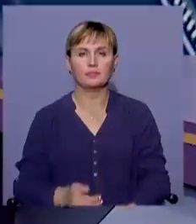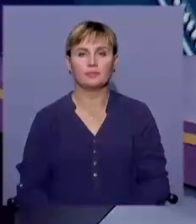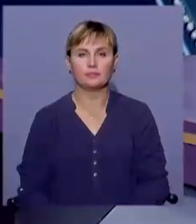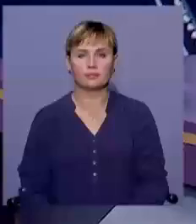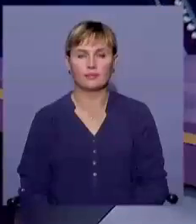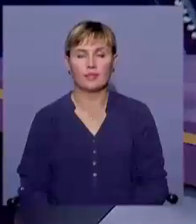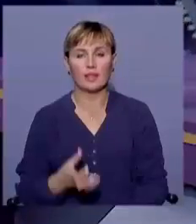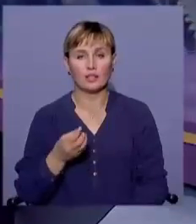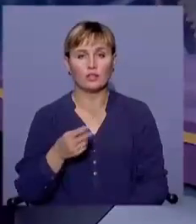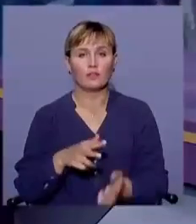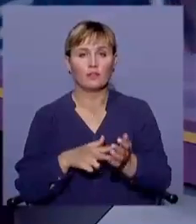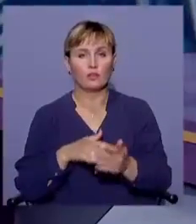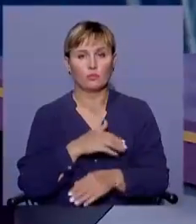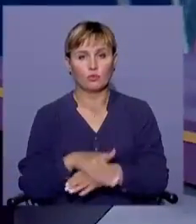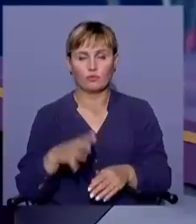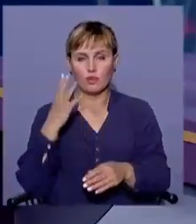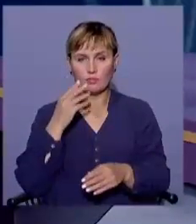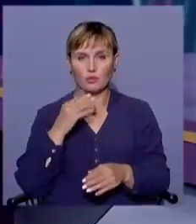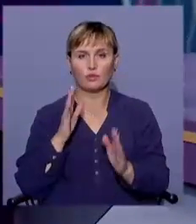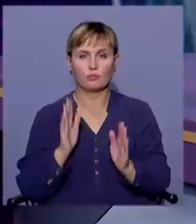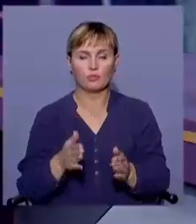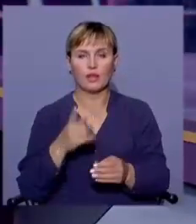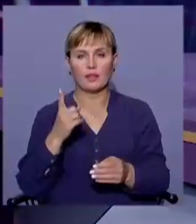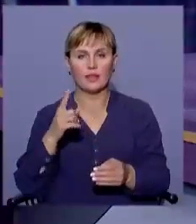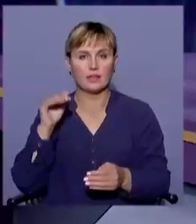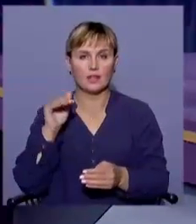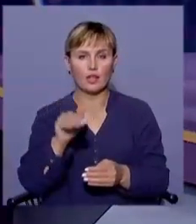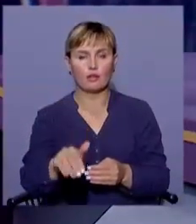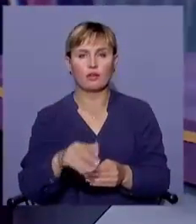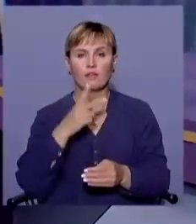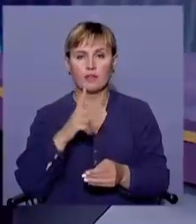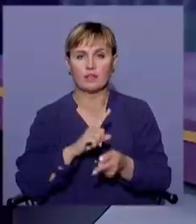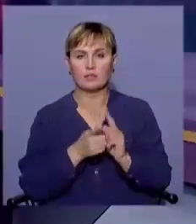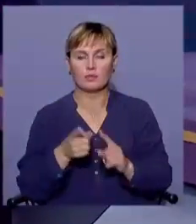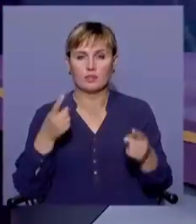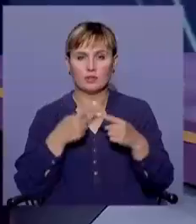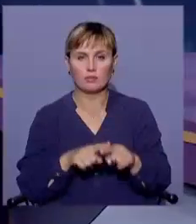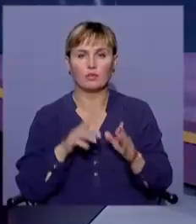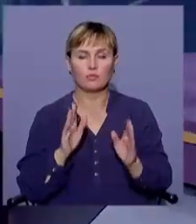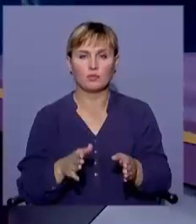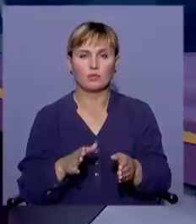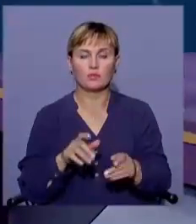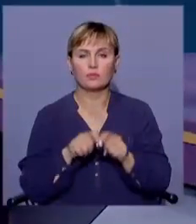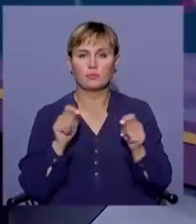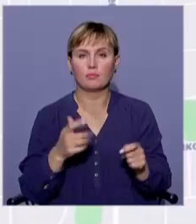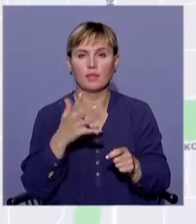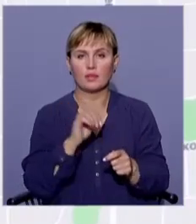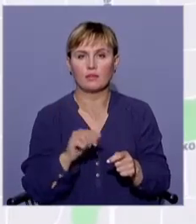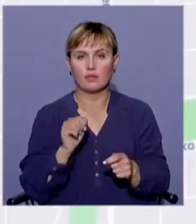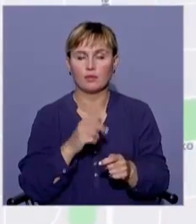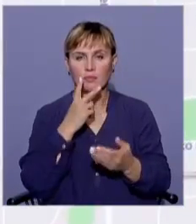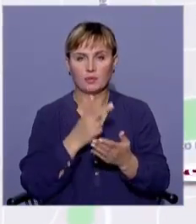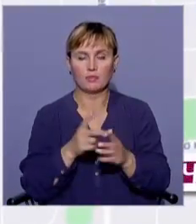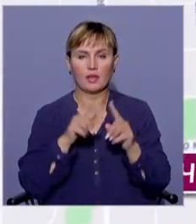выпуск. Еще 8 улиц в Алматы станут односторонними. Видоизмененная схема вводится с 5 августа. Предлагаю взглянуть